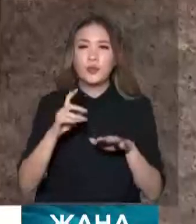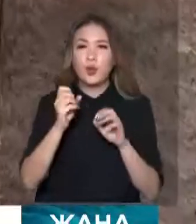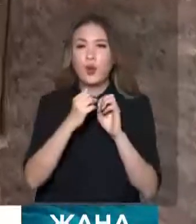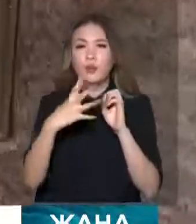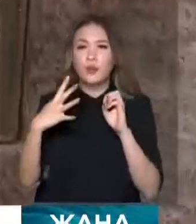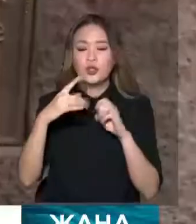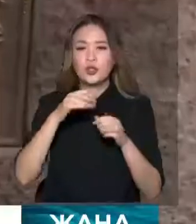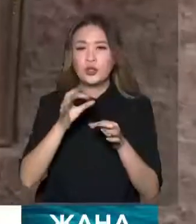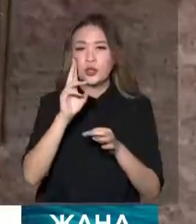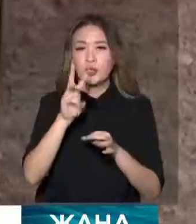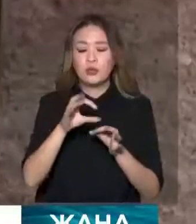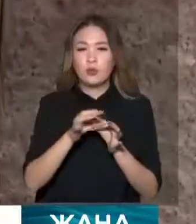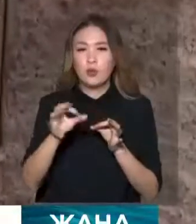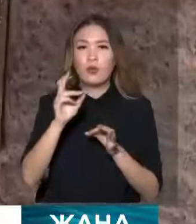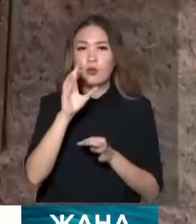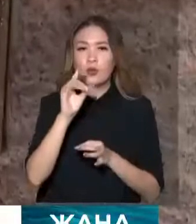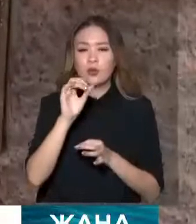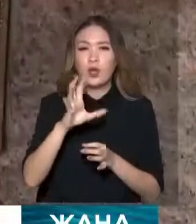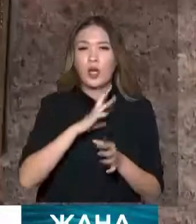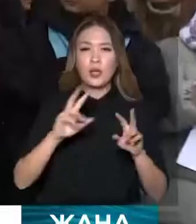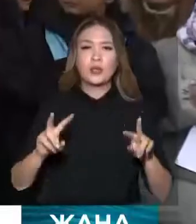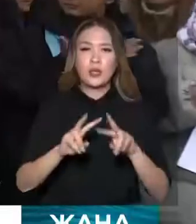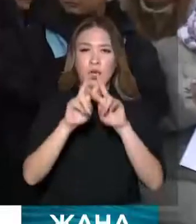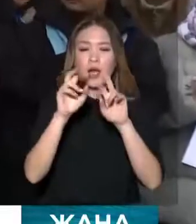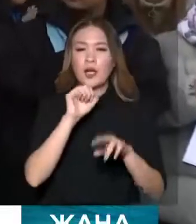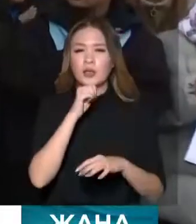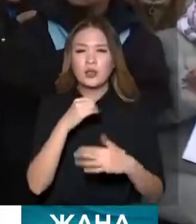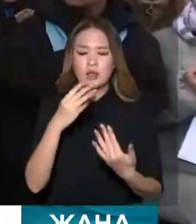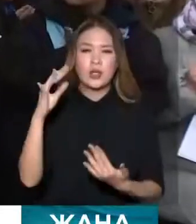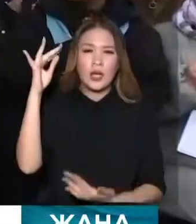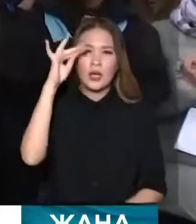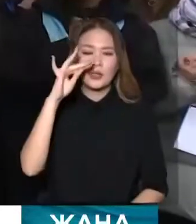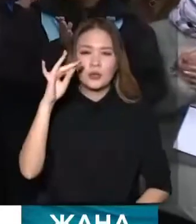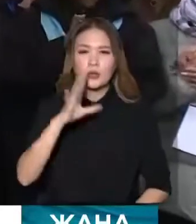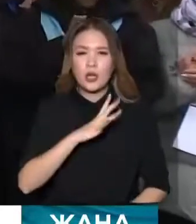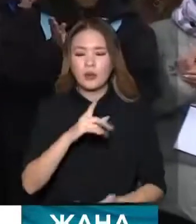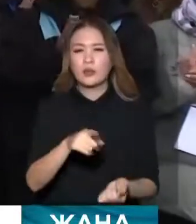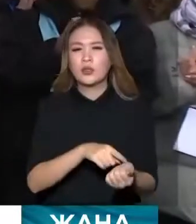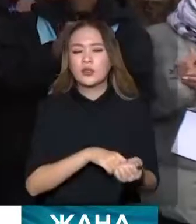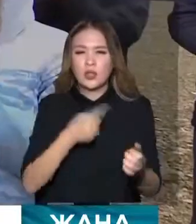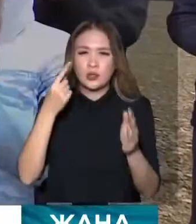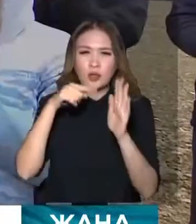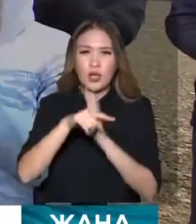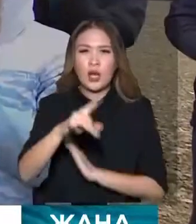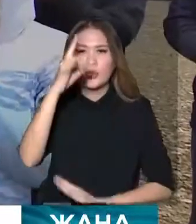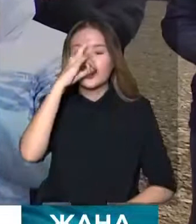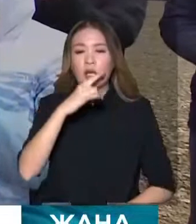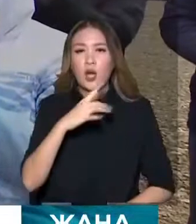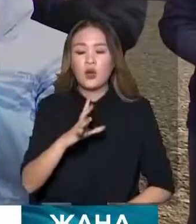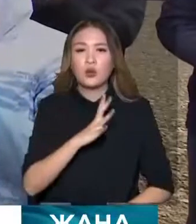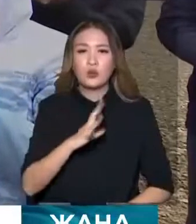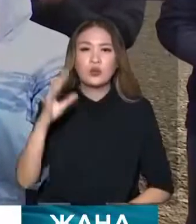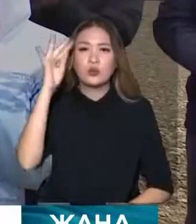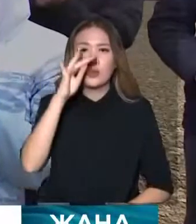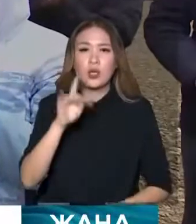15 шақырым жердегі Бозоқ қонысы Астананың атасы саналады. Себебі тарихи тамыры терең. Қазақтардың көшпелі,